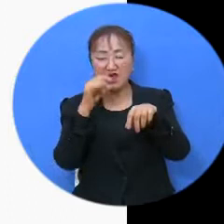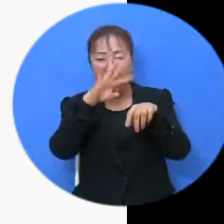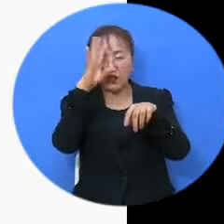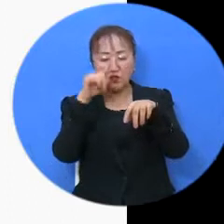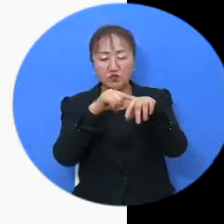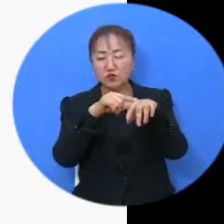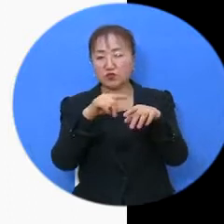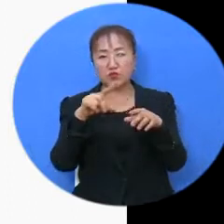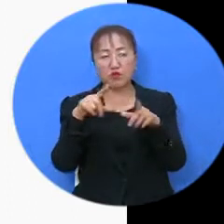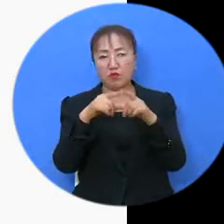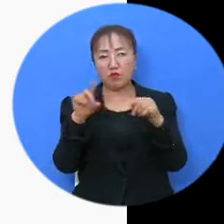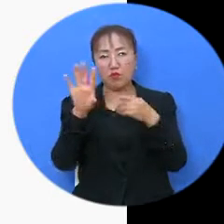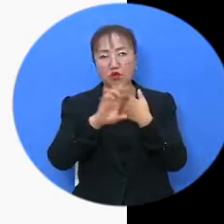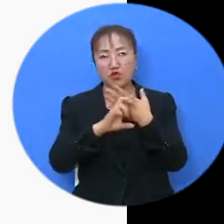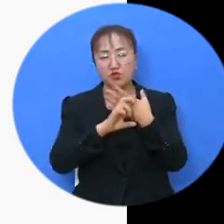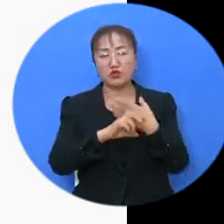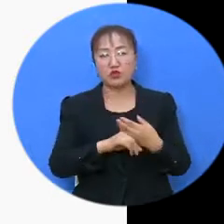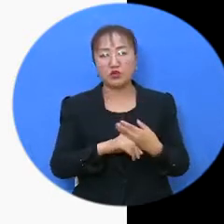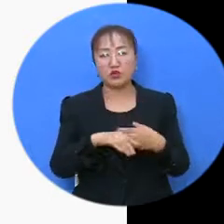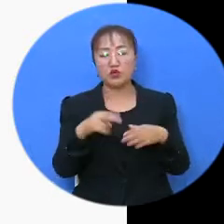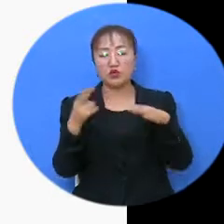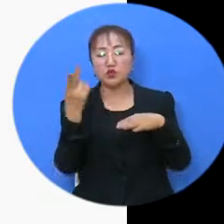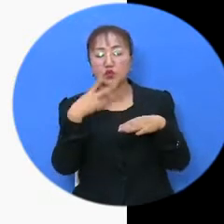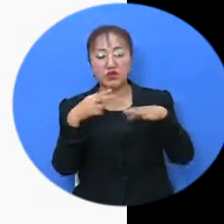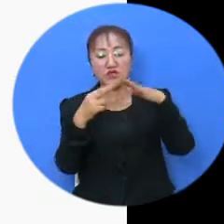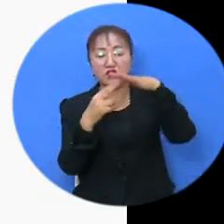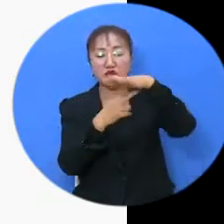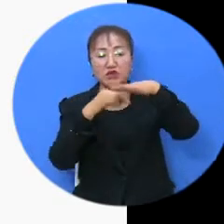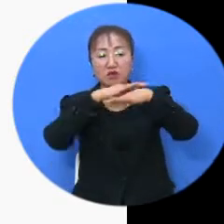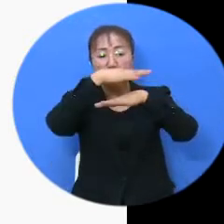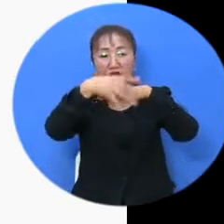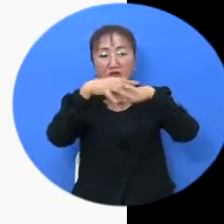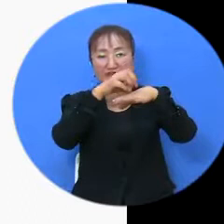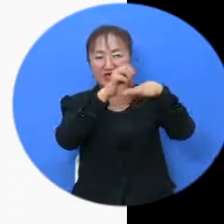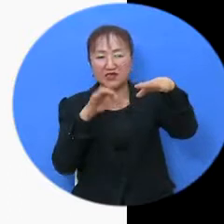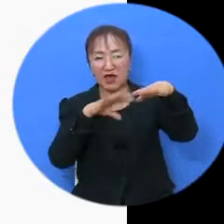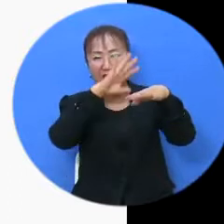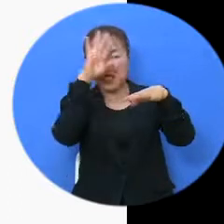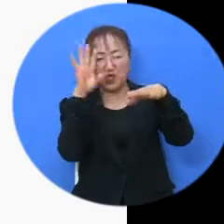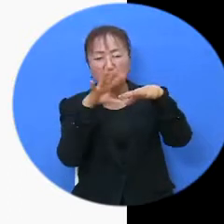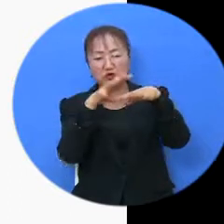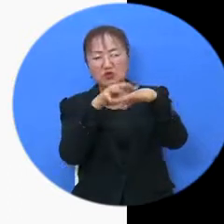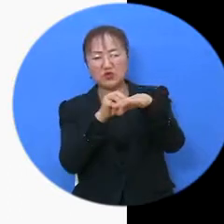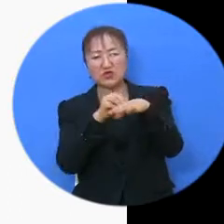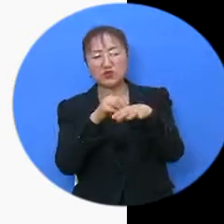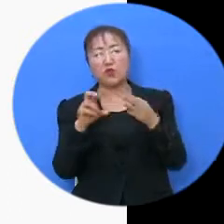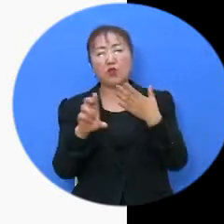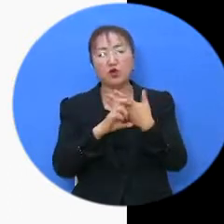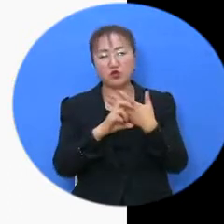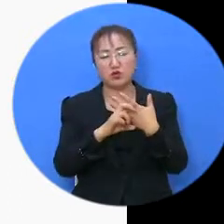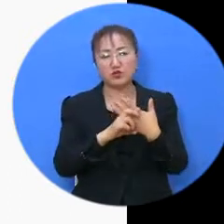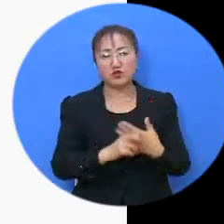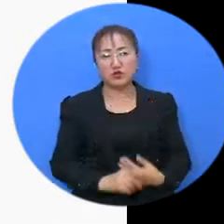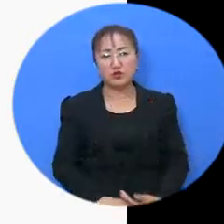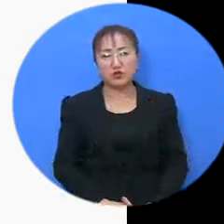сэргийлэх. Дүү нараа ширээний бүтээлгээс татаж халуун шингэн түлэгтгээс сэргийлээрээ.